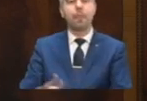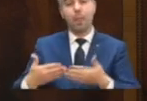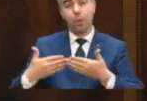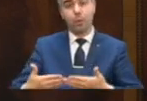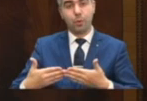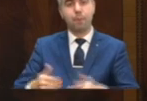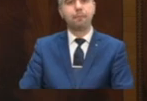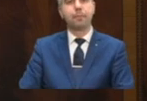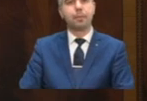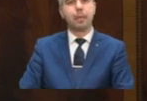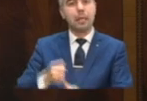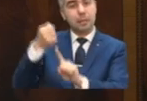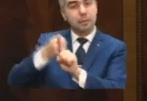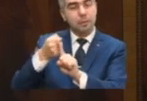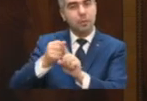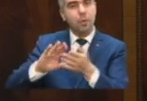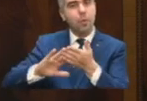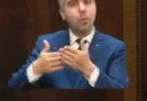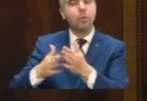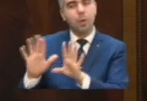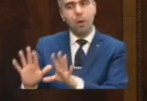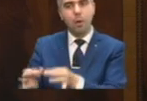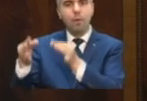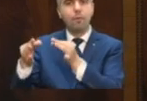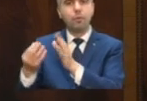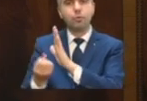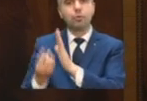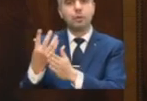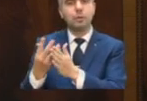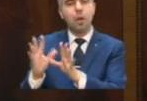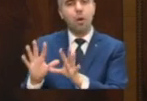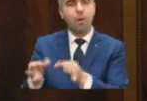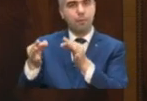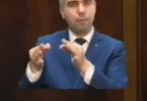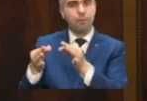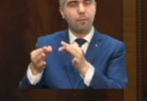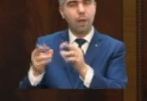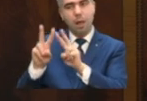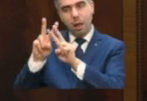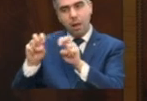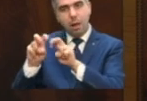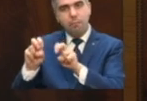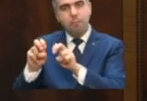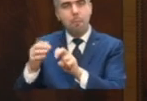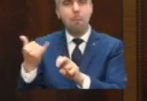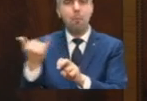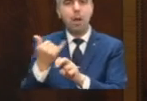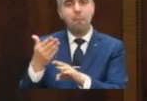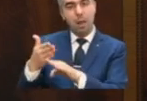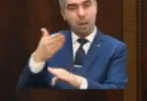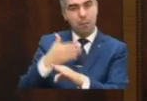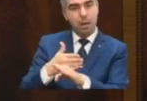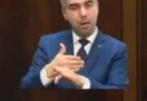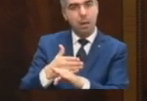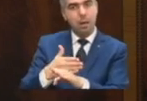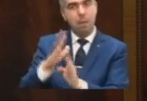هذه القضية هو الاجتهاد والإبداع الكافيان في إبداع الحلول، المراقبة الصارمة ومن قبل وبعد البرامج